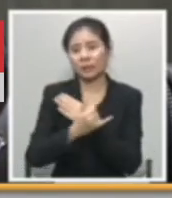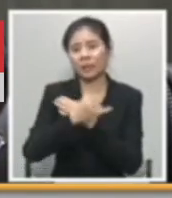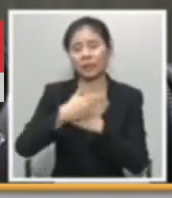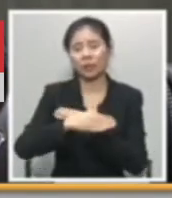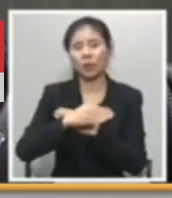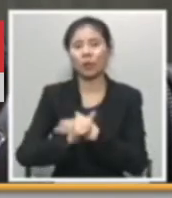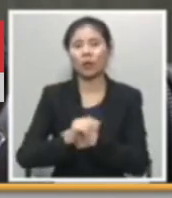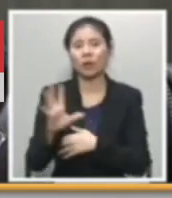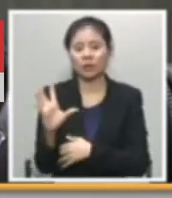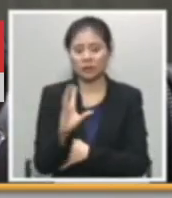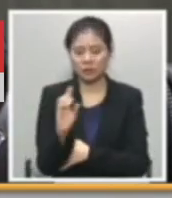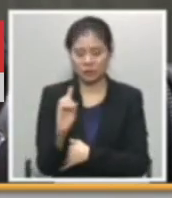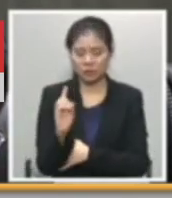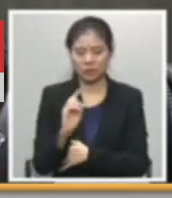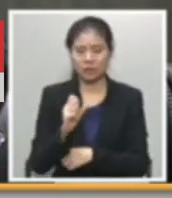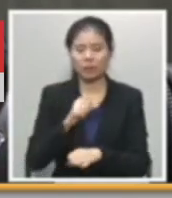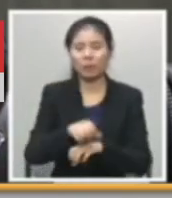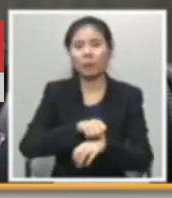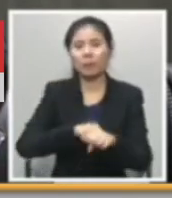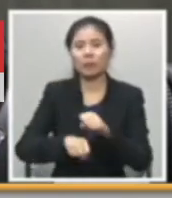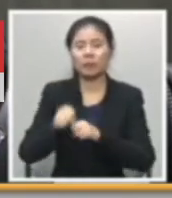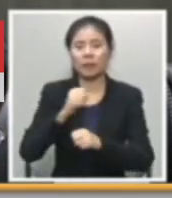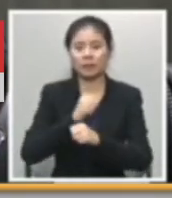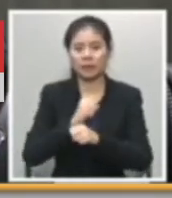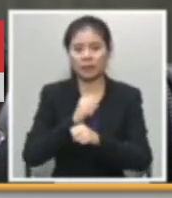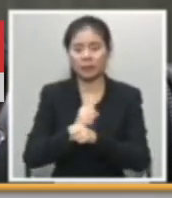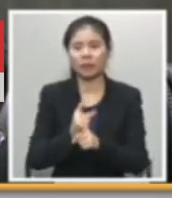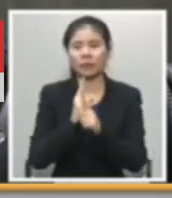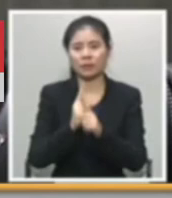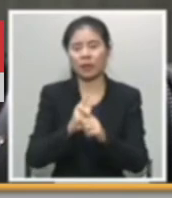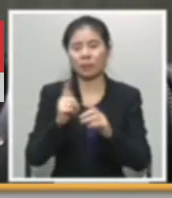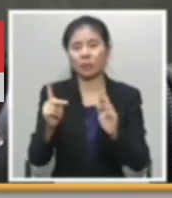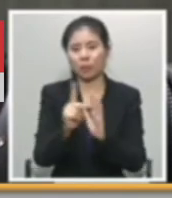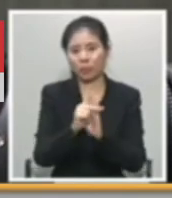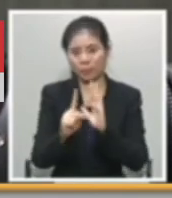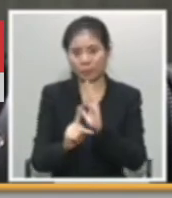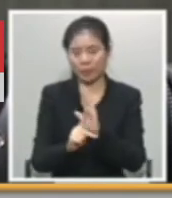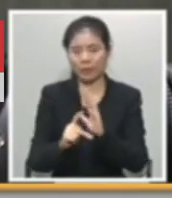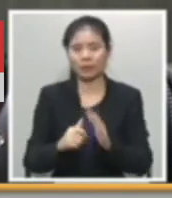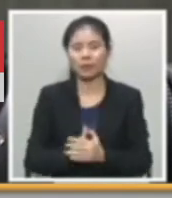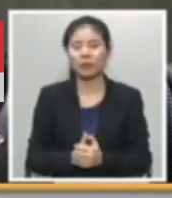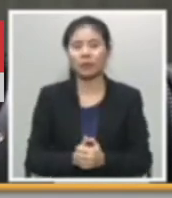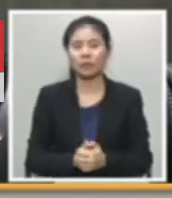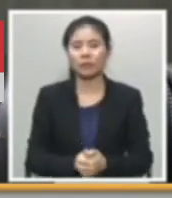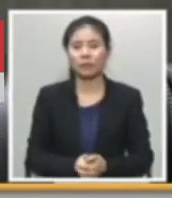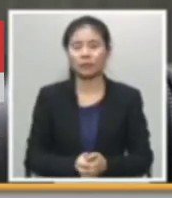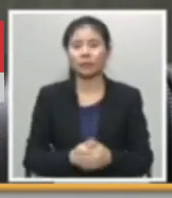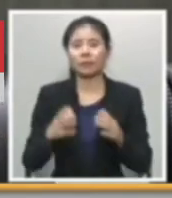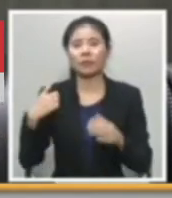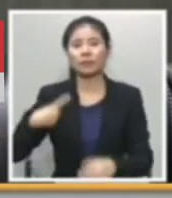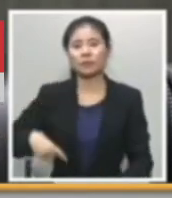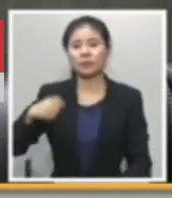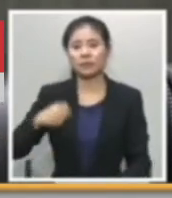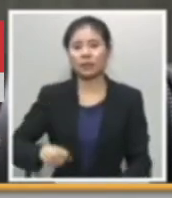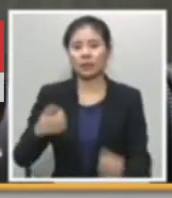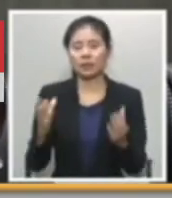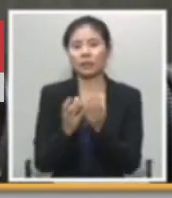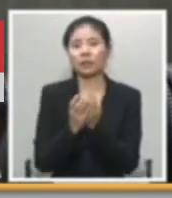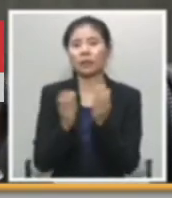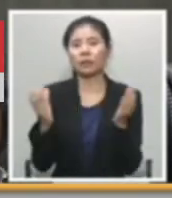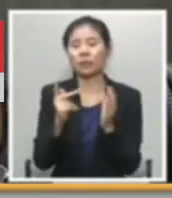อันเนื่องมาจากการปฏิบัติหน้าที่ตามกฎหมายจะเห็นได้ว่าศาลรัฐธรรมนูญได้วินิจฉัยว่